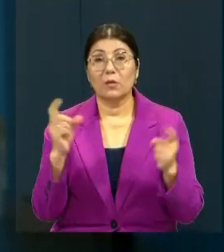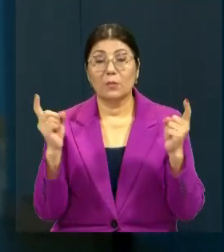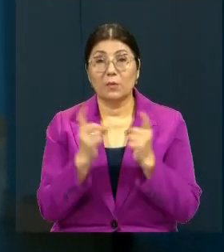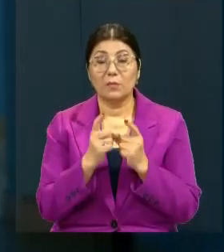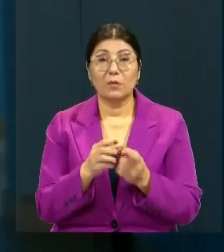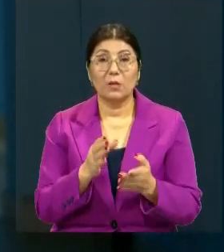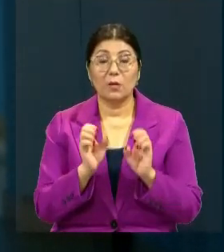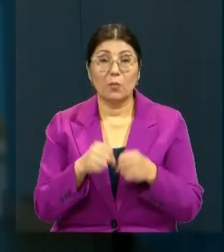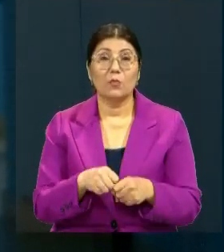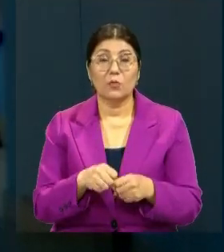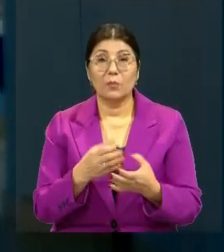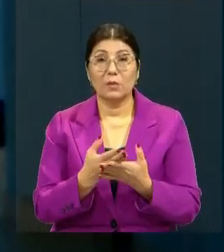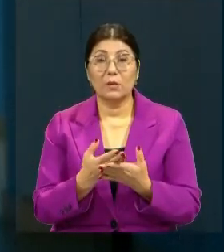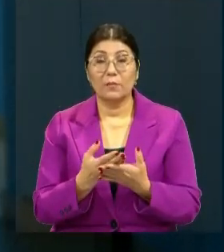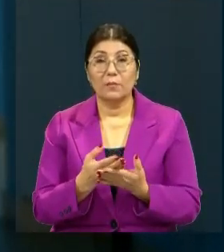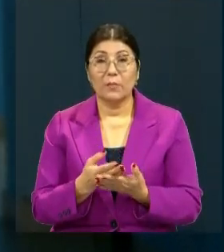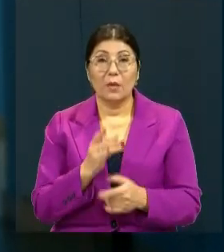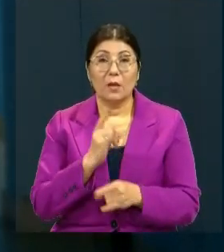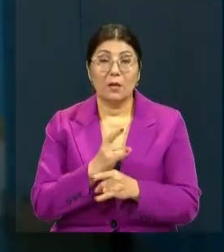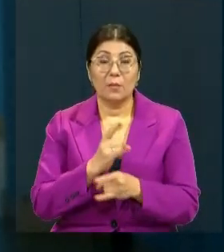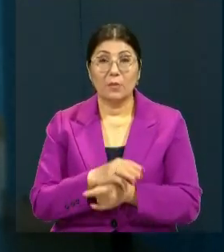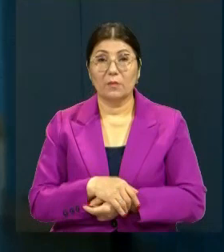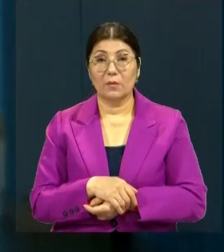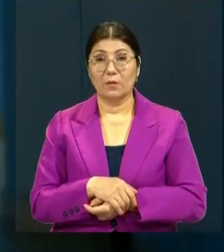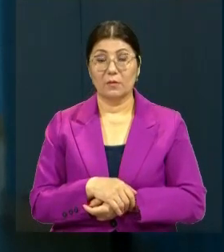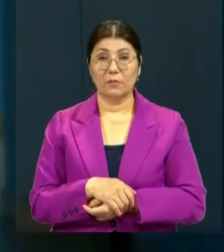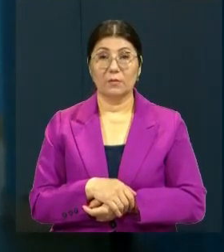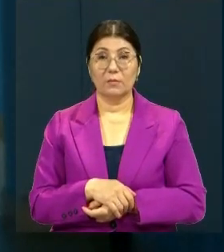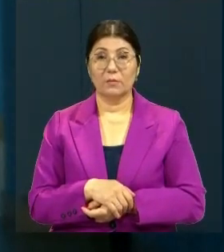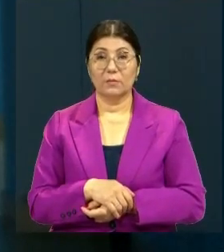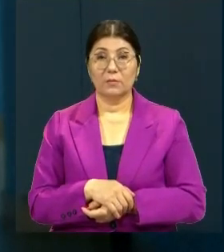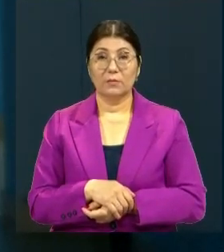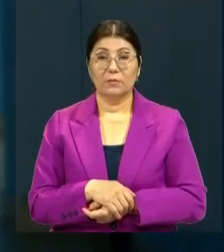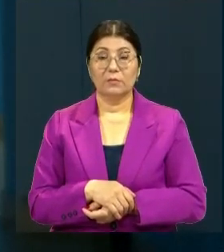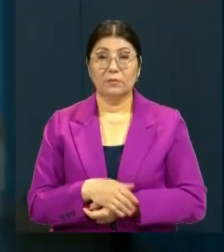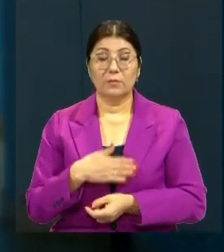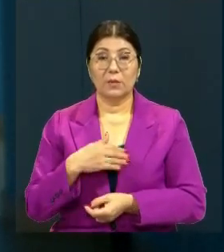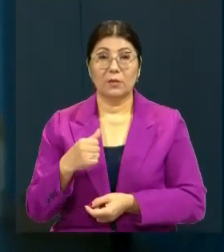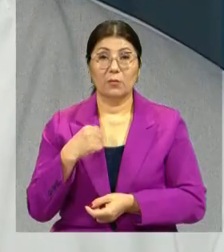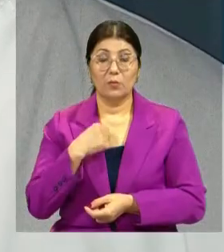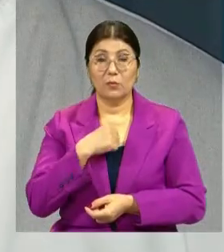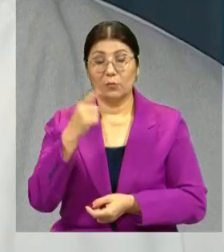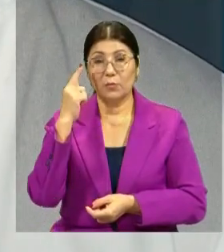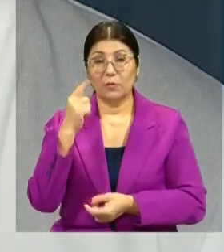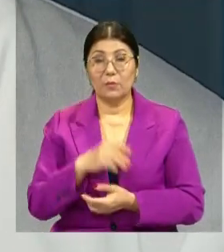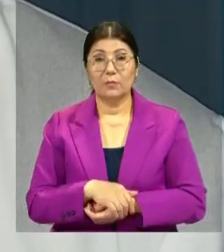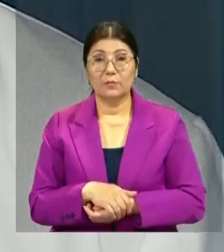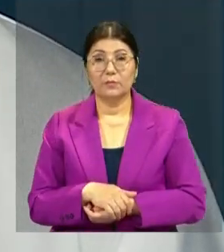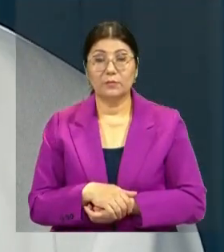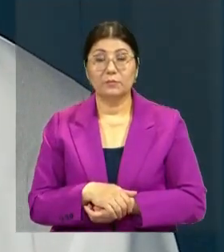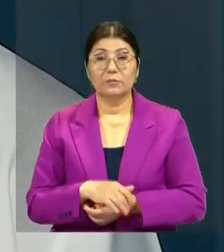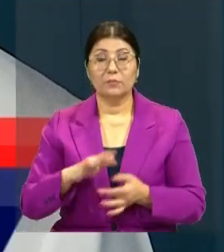адамдар алдан қолу мүмкін, яғни машинист ала қатыру дейді сияқты нәрселер. Мен өз көзқарасым нейтралды. Әлеуметтік желілерде